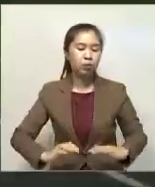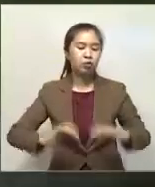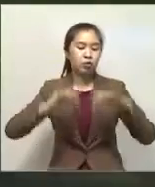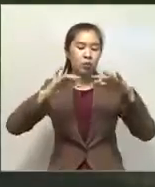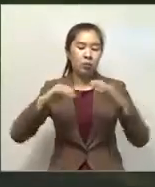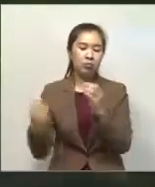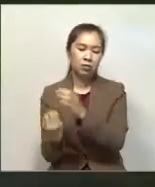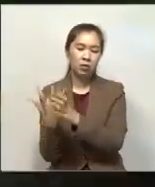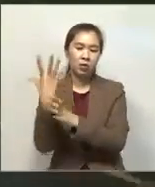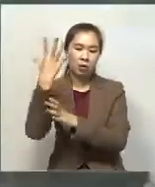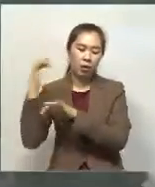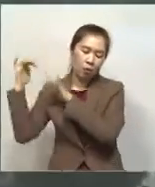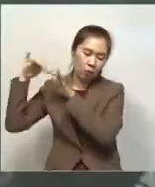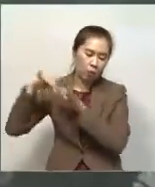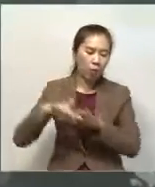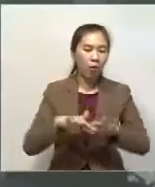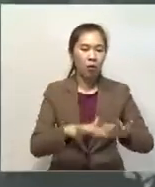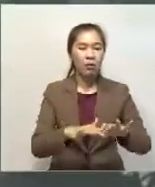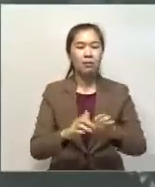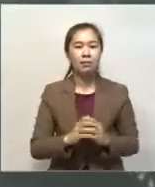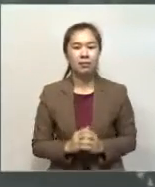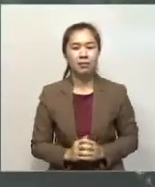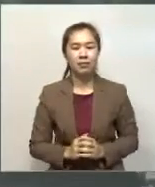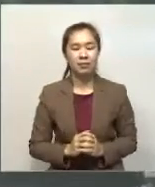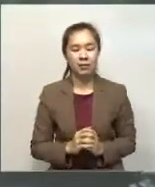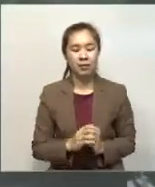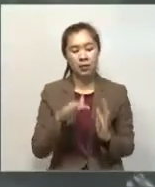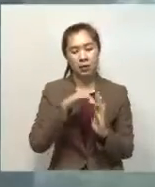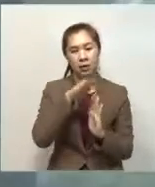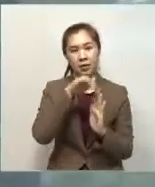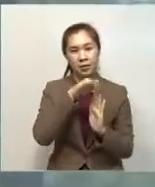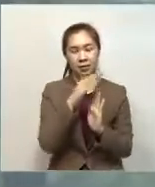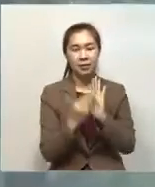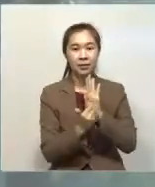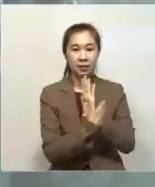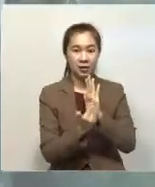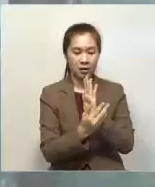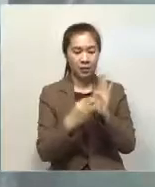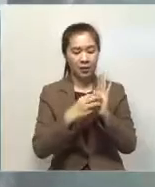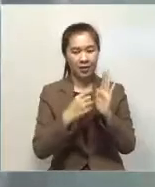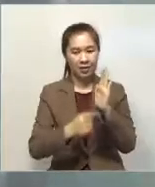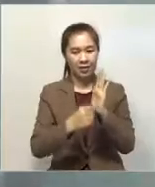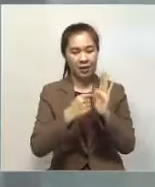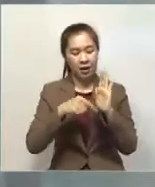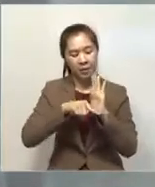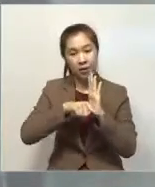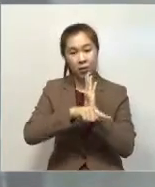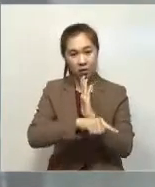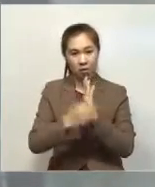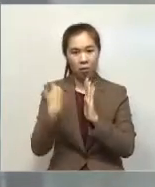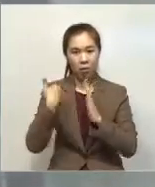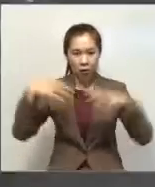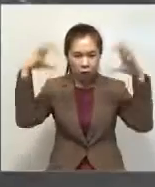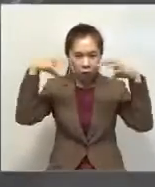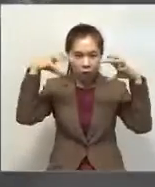พลันน้ำป่าไหลหลากและน้ำล้นตลิ่งได้ในขณะที่ภาคเหนือภาคตะวันออกเฉียงเหนือภาคกลางและภาคตะวันออกมีฝ